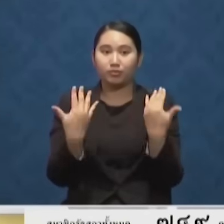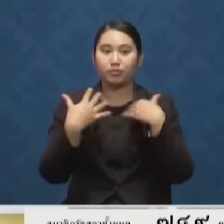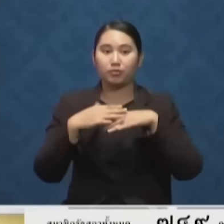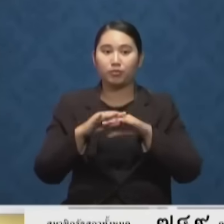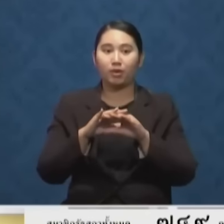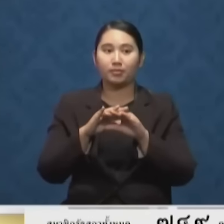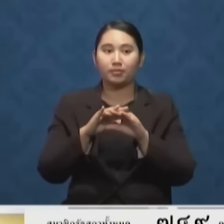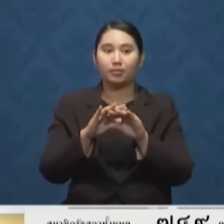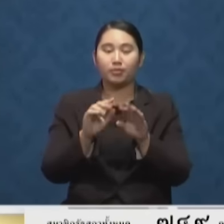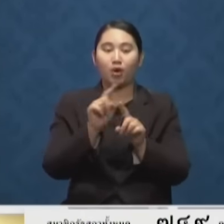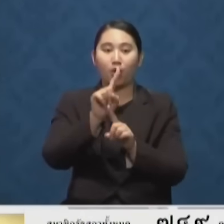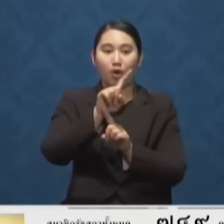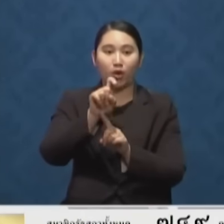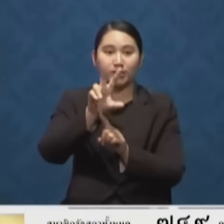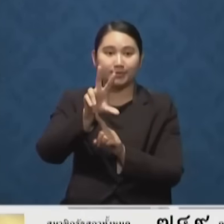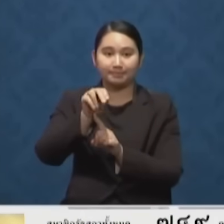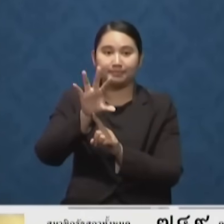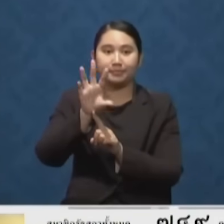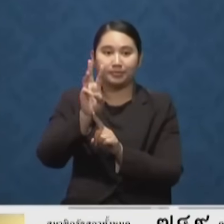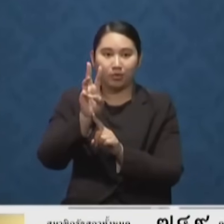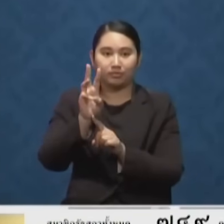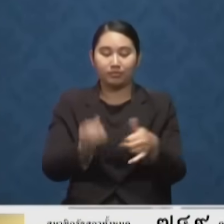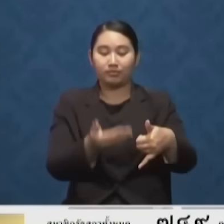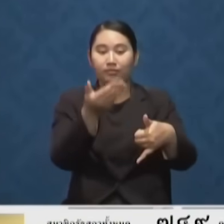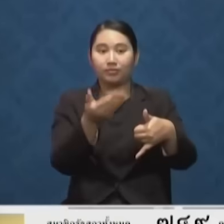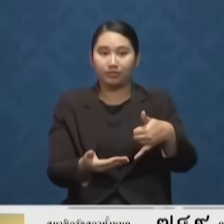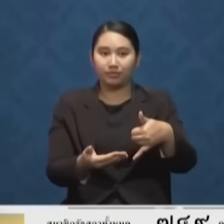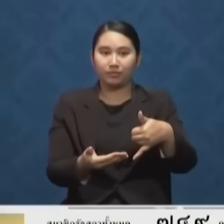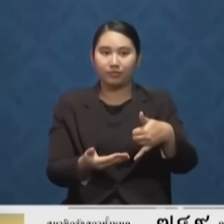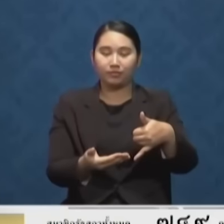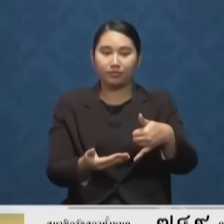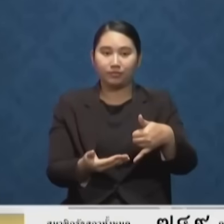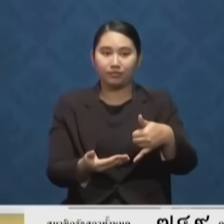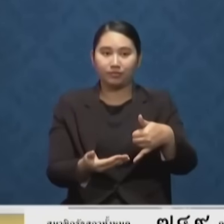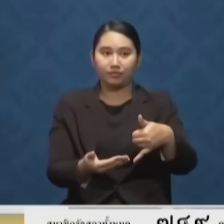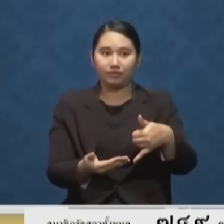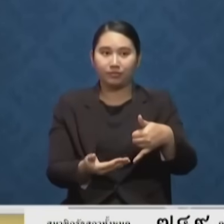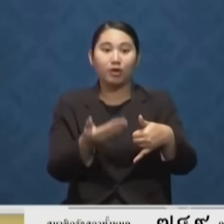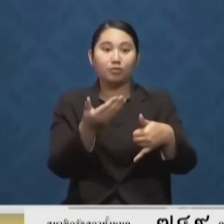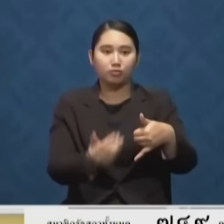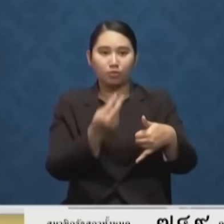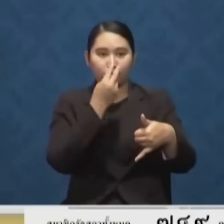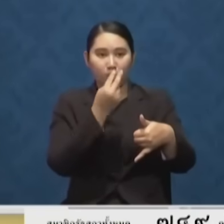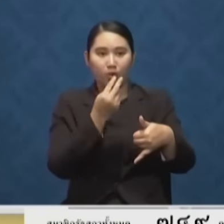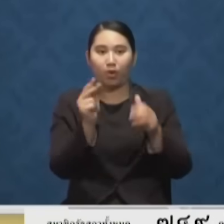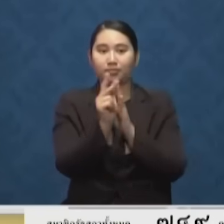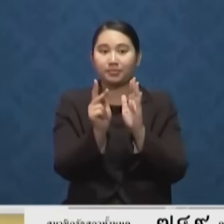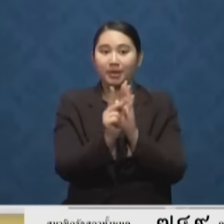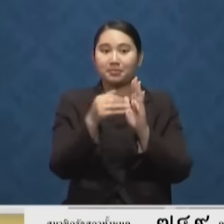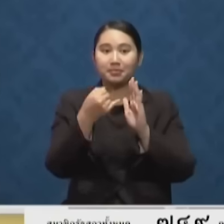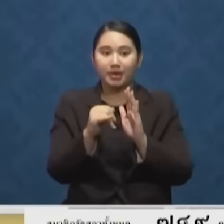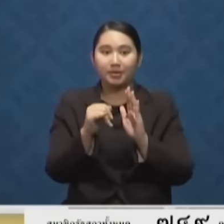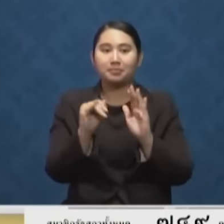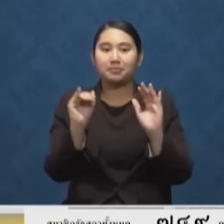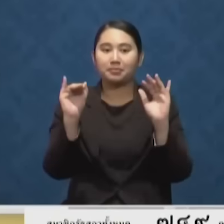ข้อ136เป็นบุคคลซึ่งมีคุณสมบัติไม่มีลักษณะต้องห้ามตามรัฐธรรมนูญมา